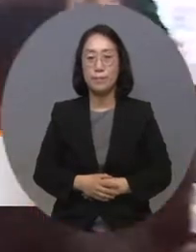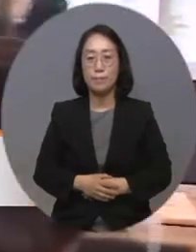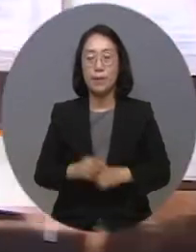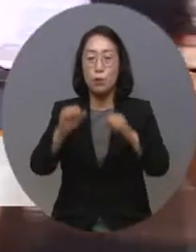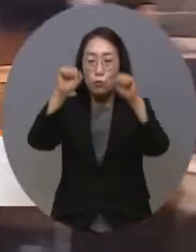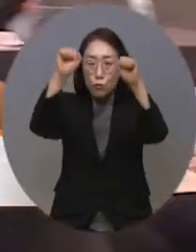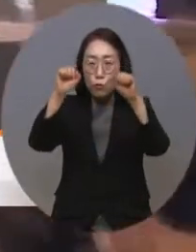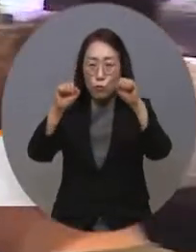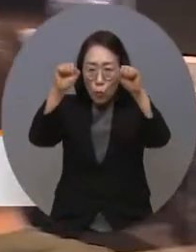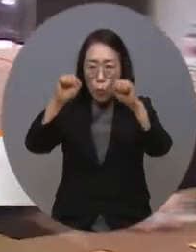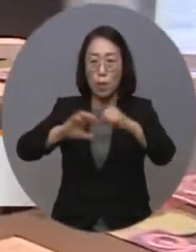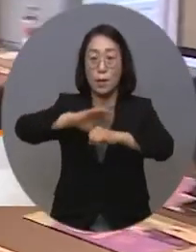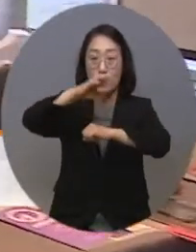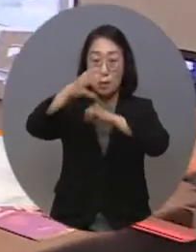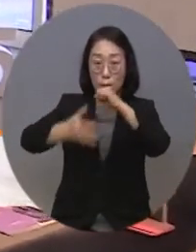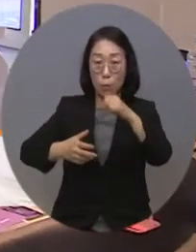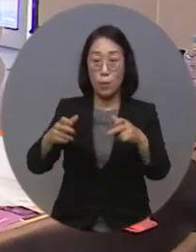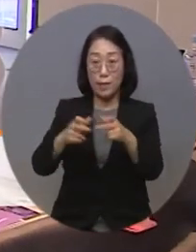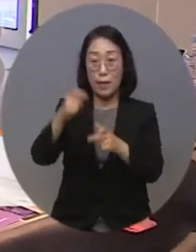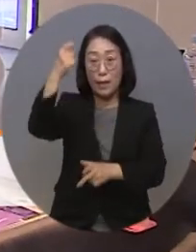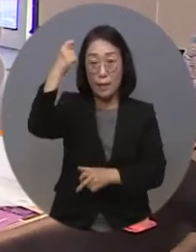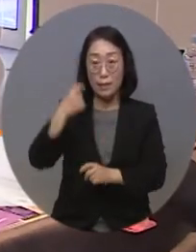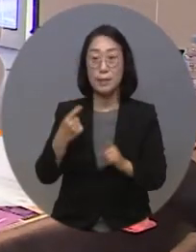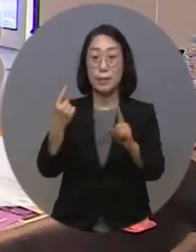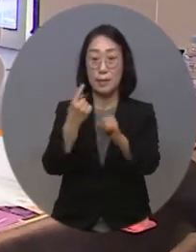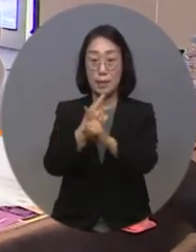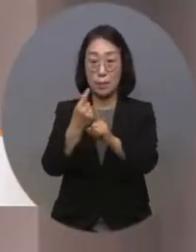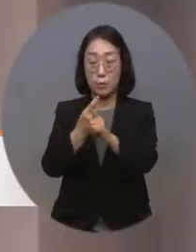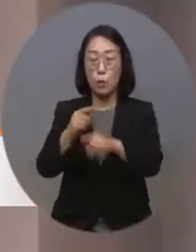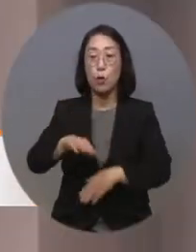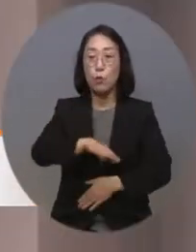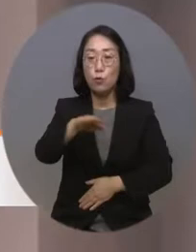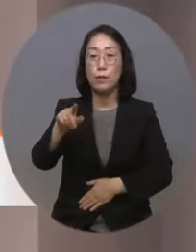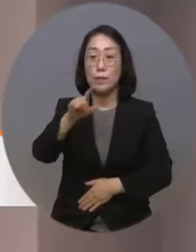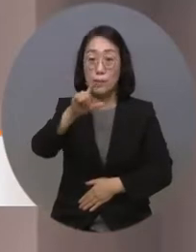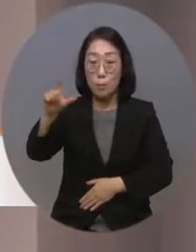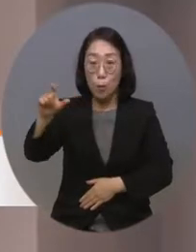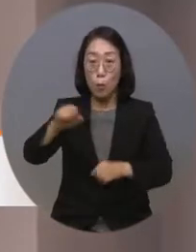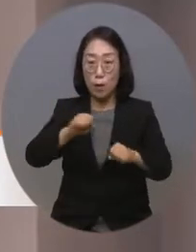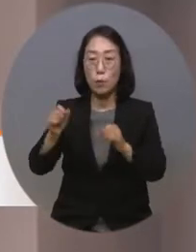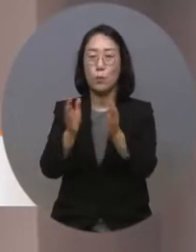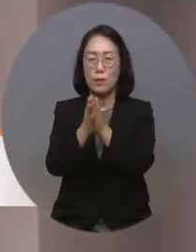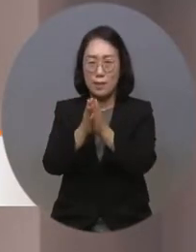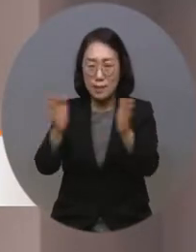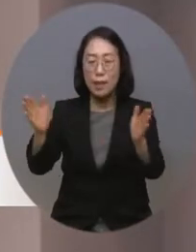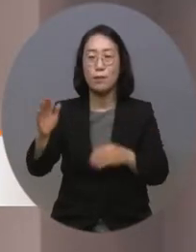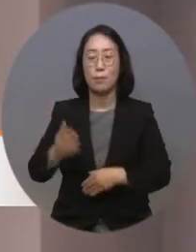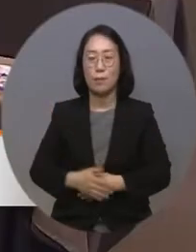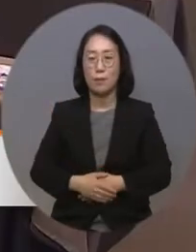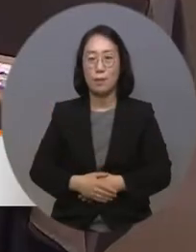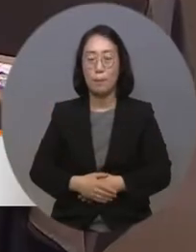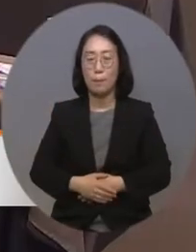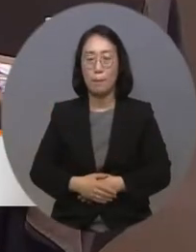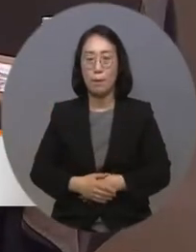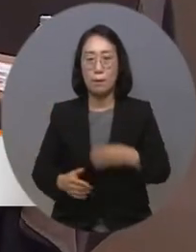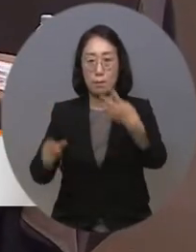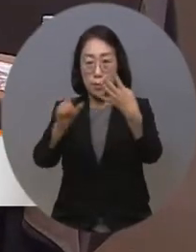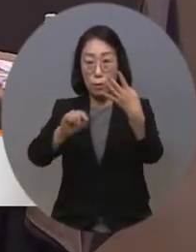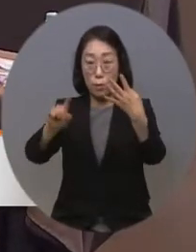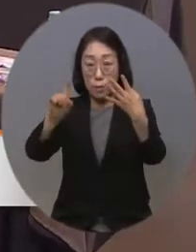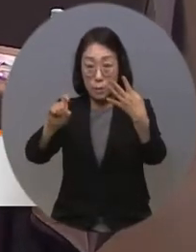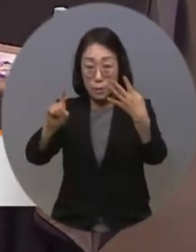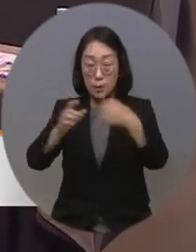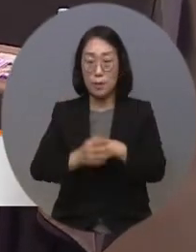스포츠를 통한 글로벌 장애인식 개선 캠페인 위더피프틴이 본격 시작됩니다. 지난 11일